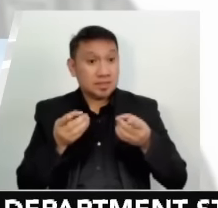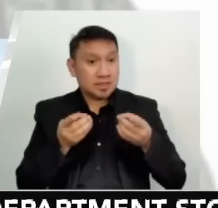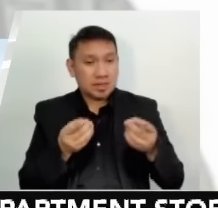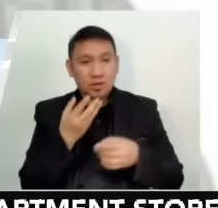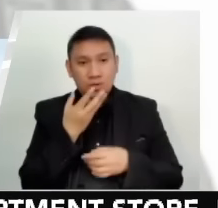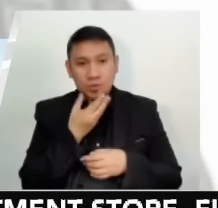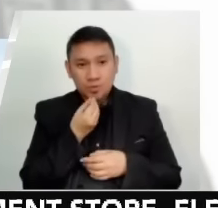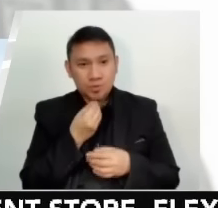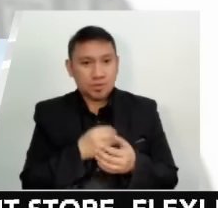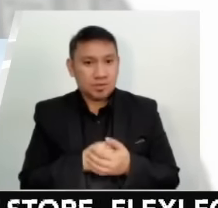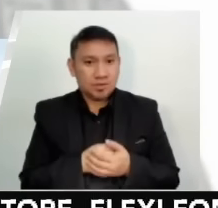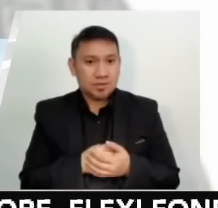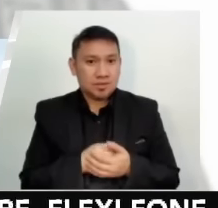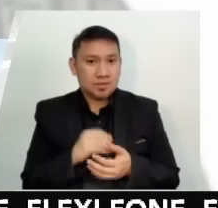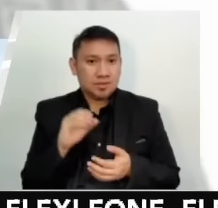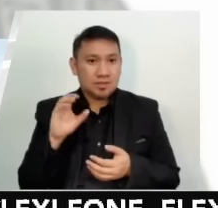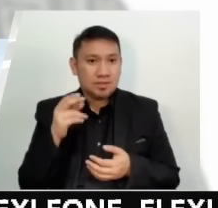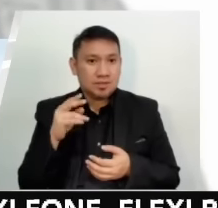banda